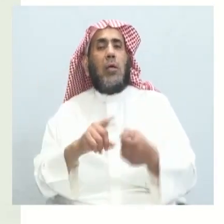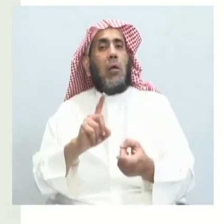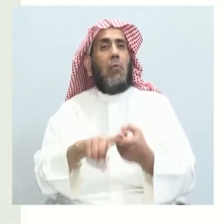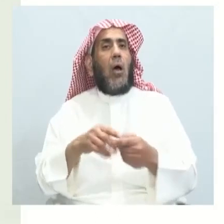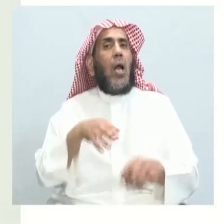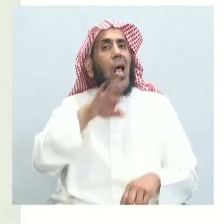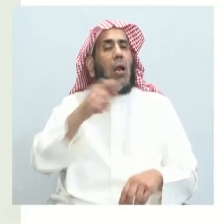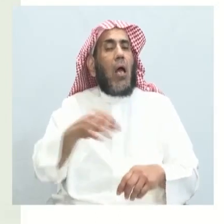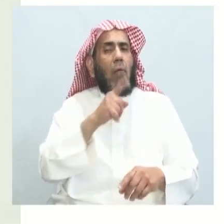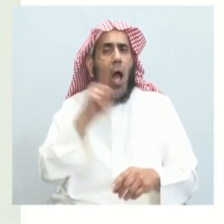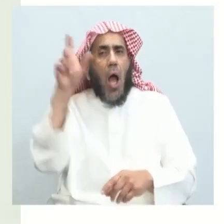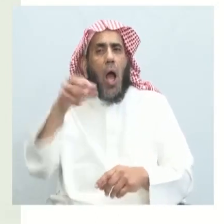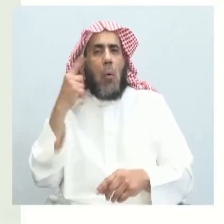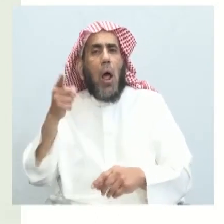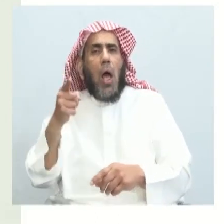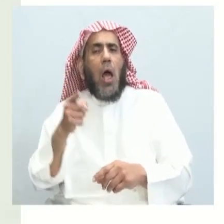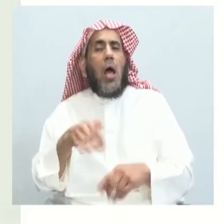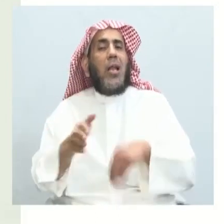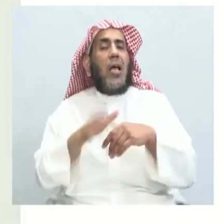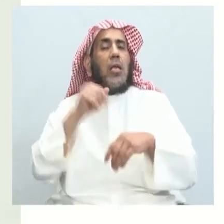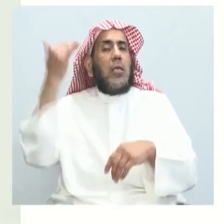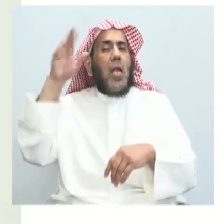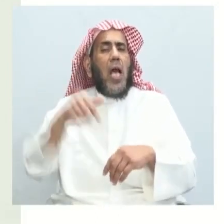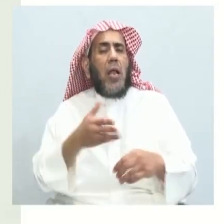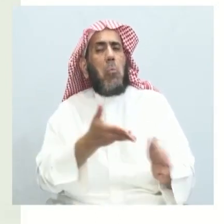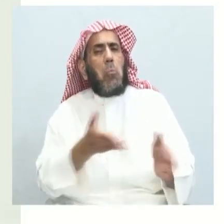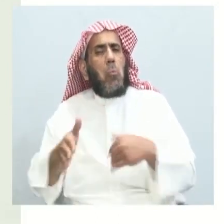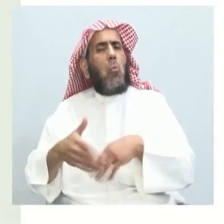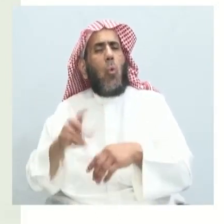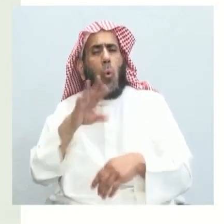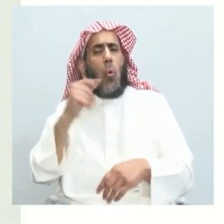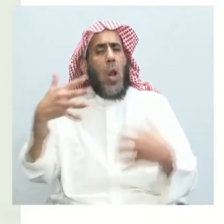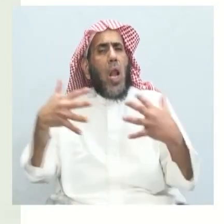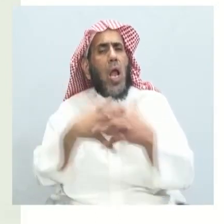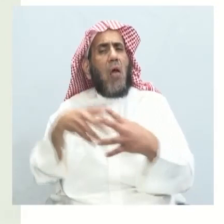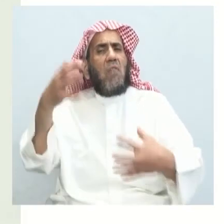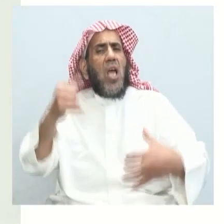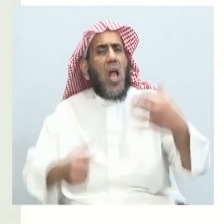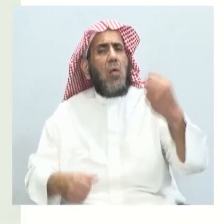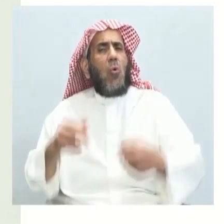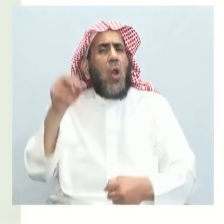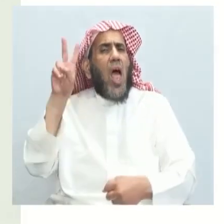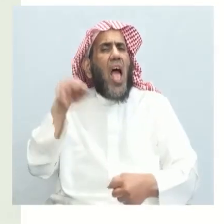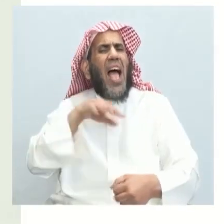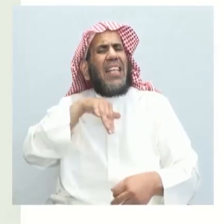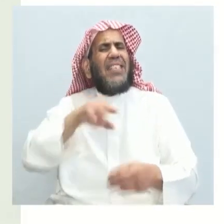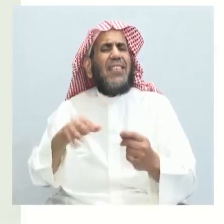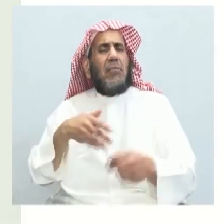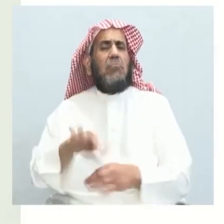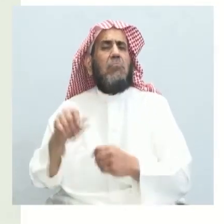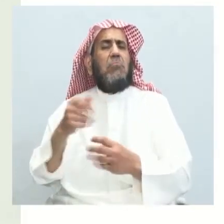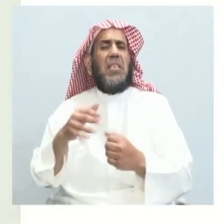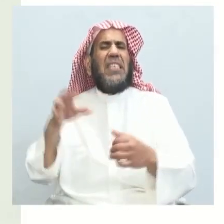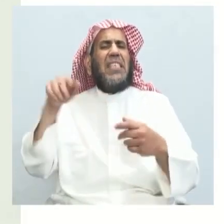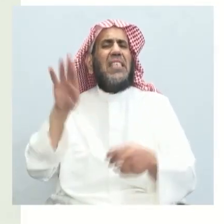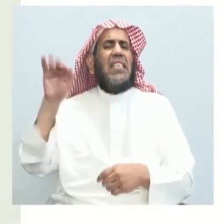وعرف انها فاخبره انها ان جاريتها تاتي ال اليه كل ليله فيحلب لها عنزا يحلب لها عنزا من